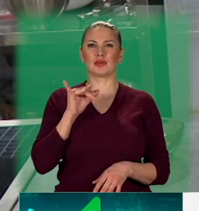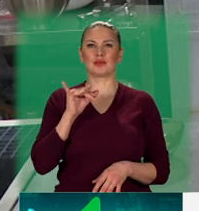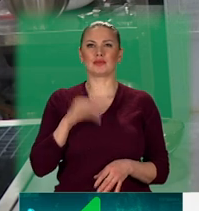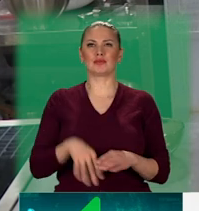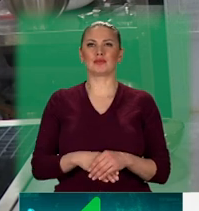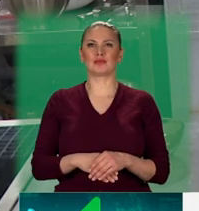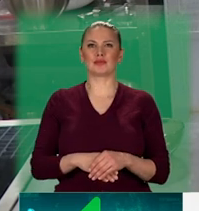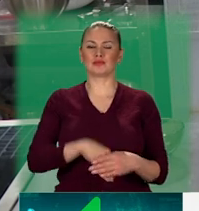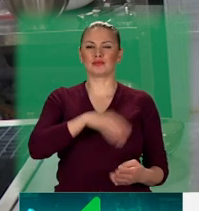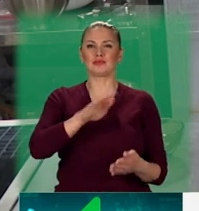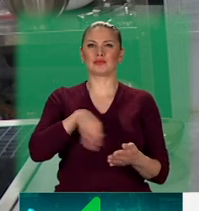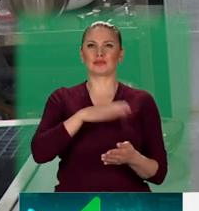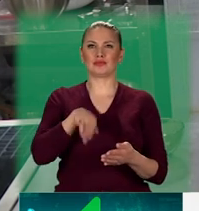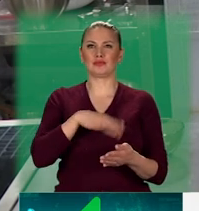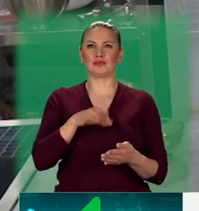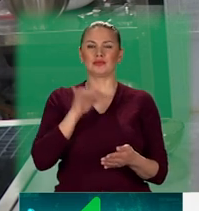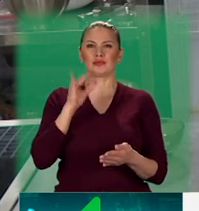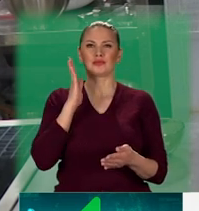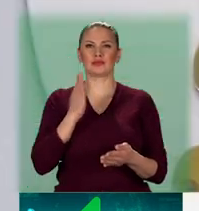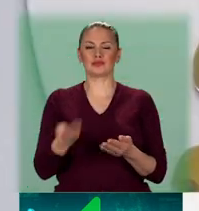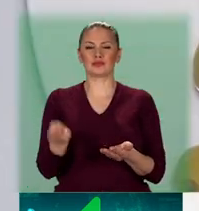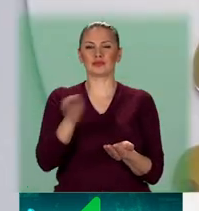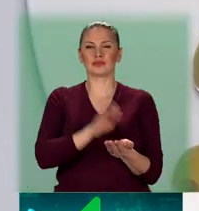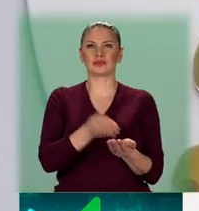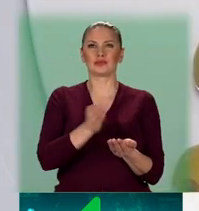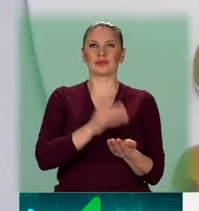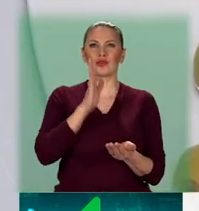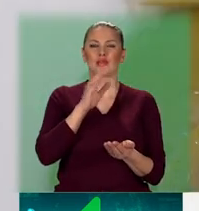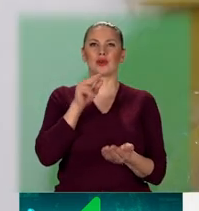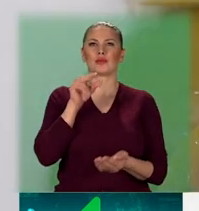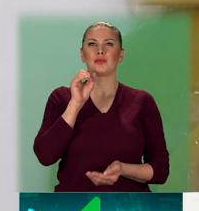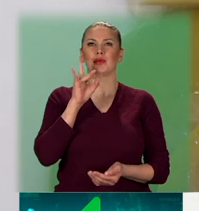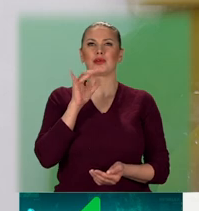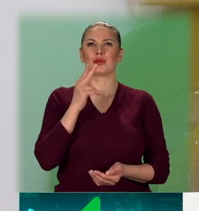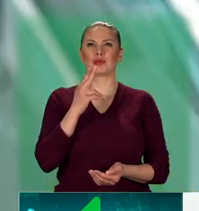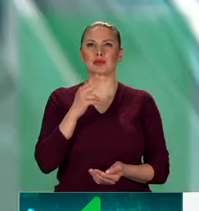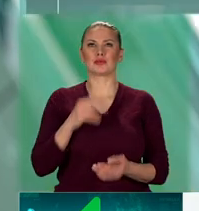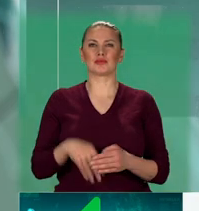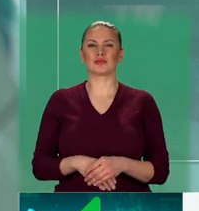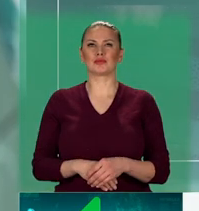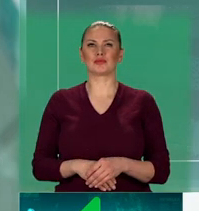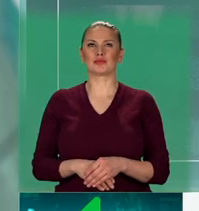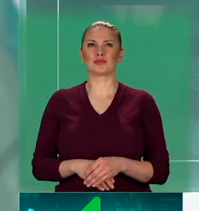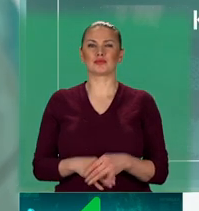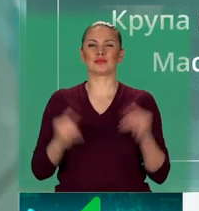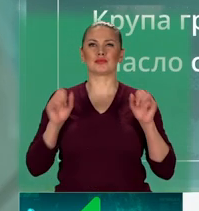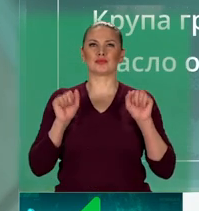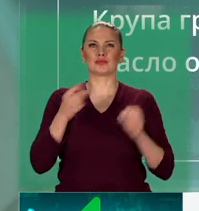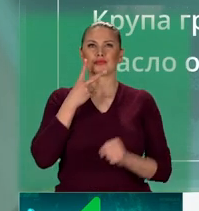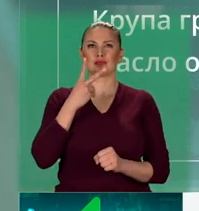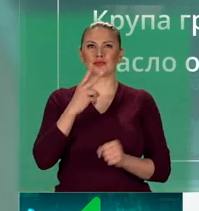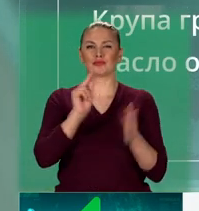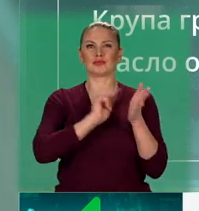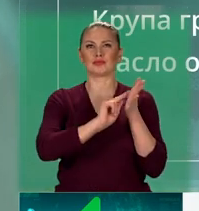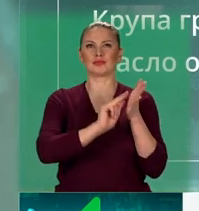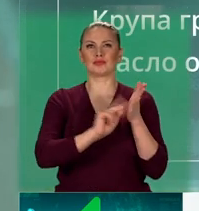шкаф и будем фаршировать наш перчик. Для приготовления блюда нам понадобилось болгарский перец, помидоры черри, оливки,